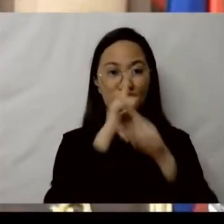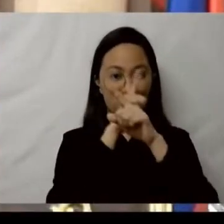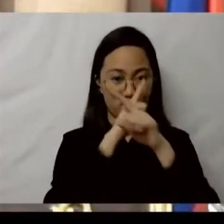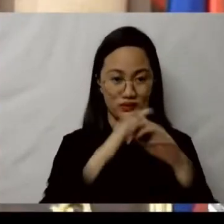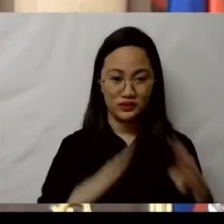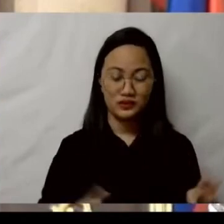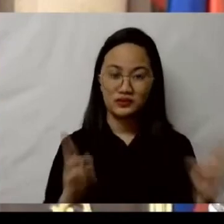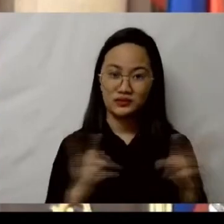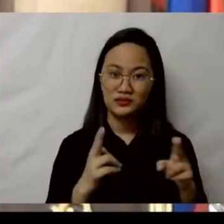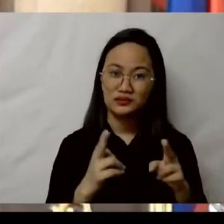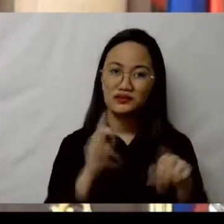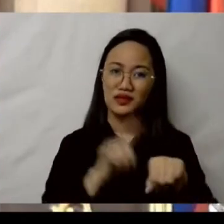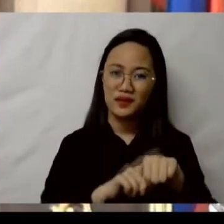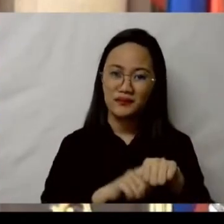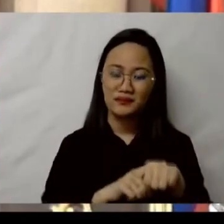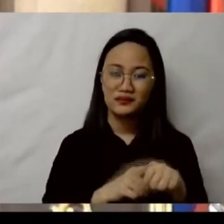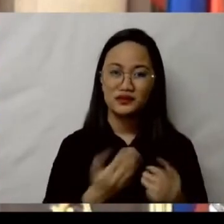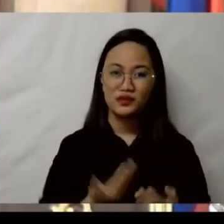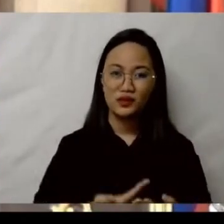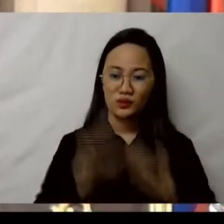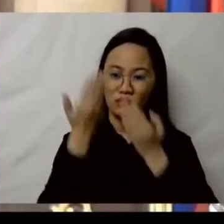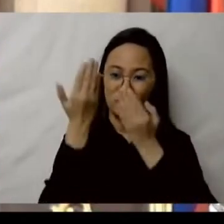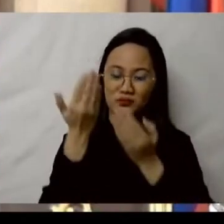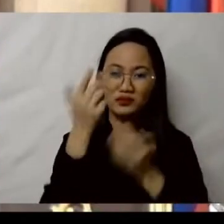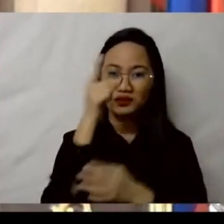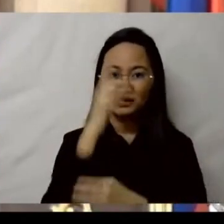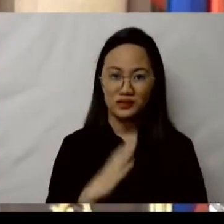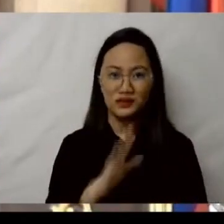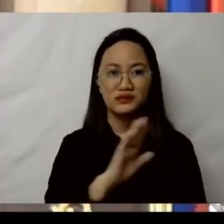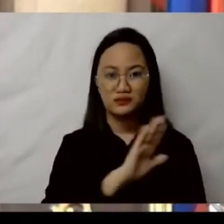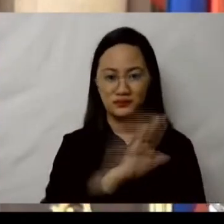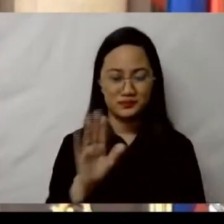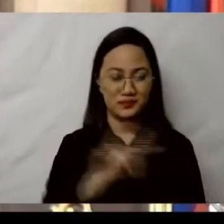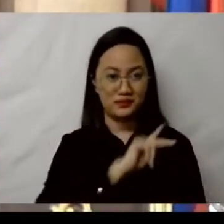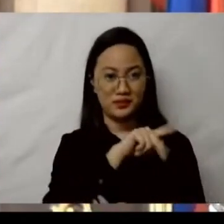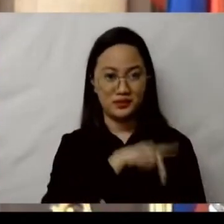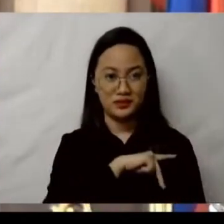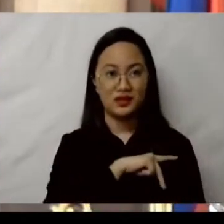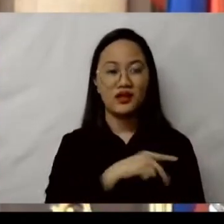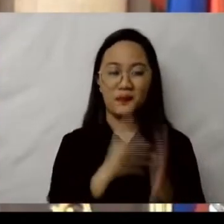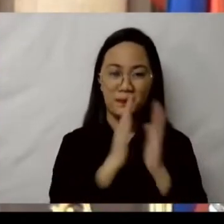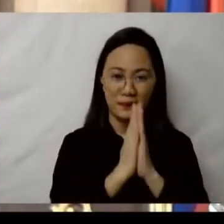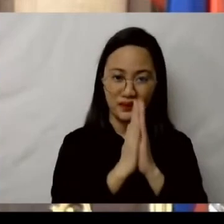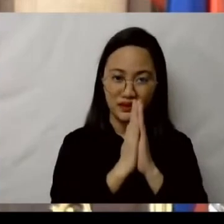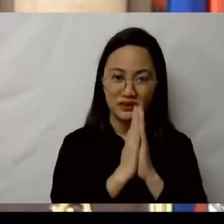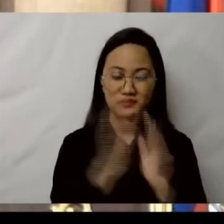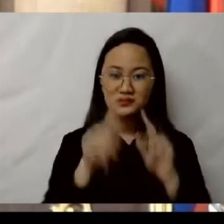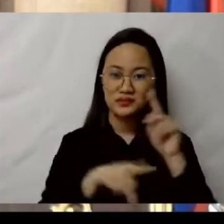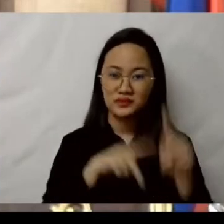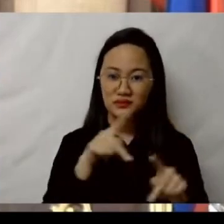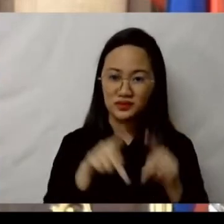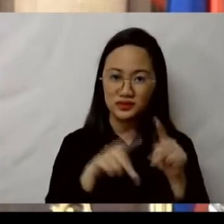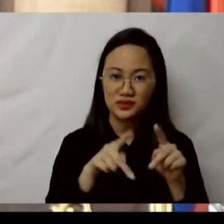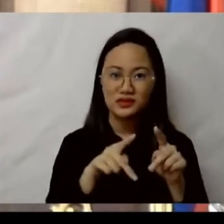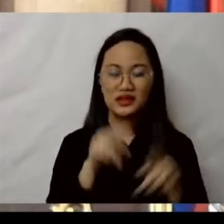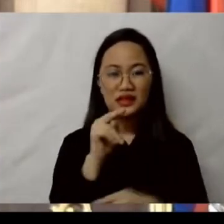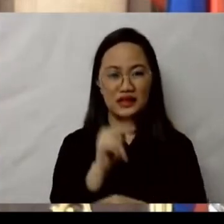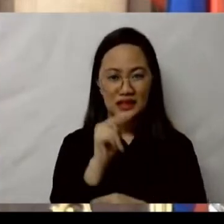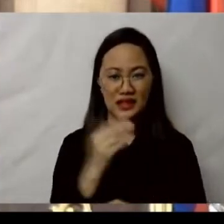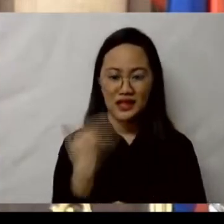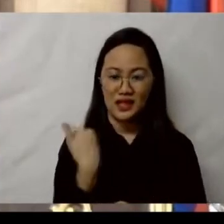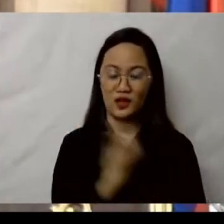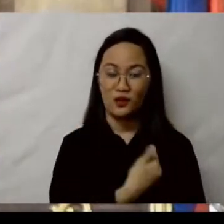natin sa Diyos ang ating mga personal na kahilingan, gayon din ang mga taong lubos na nangangailangan ng ating panalangin.